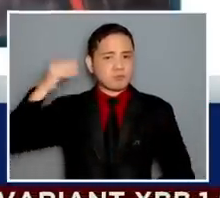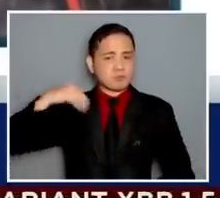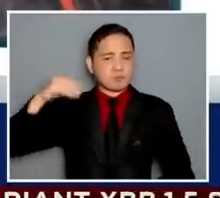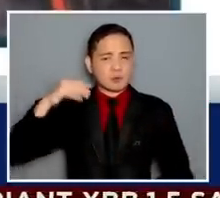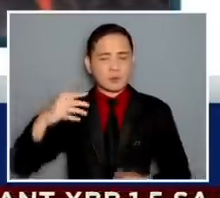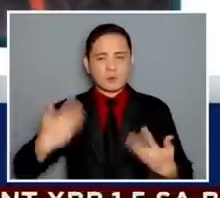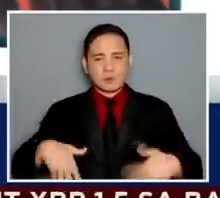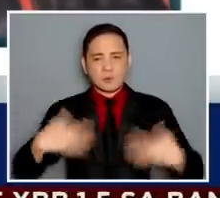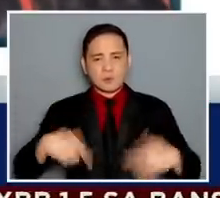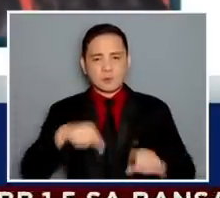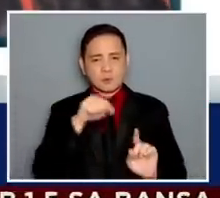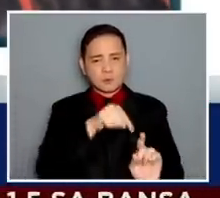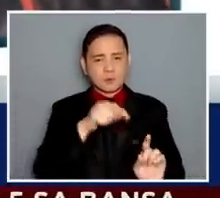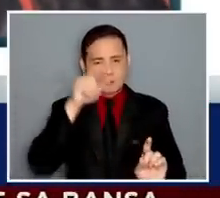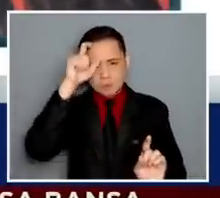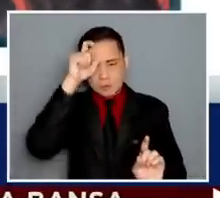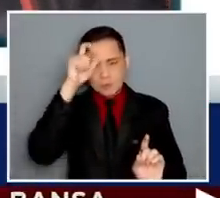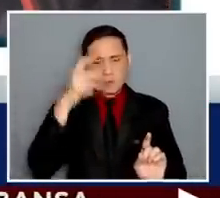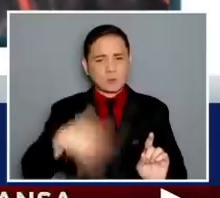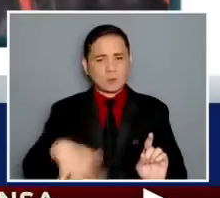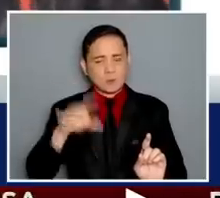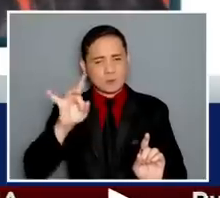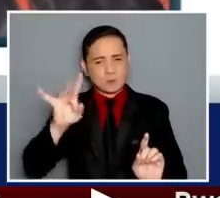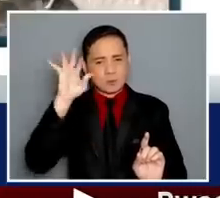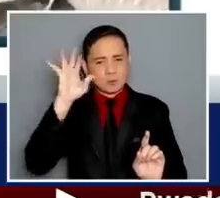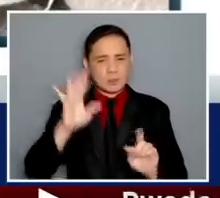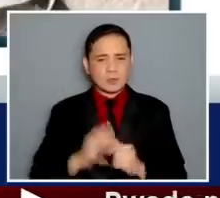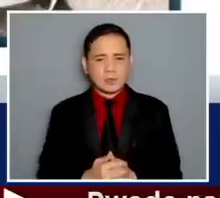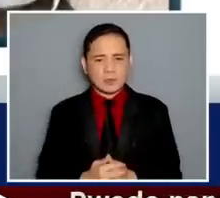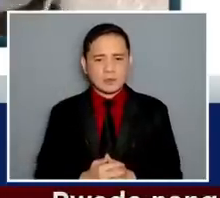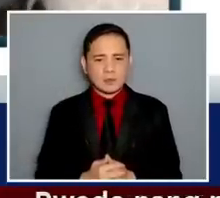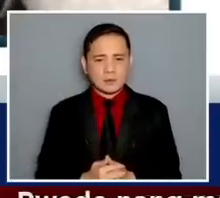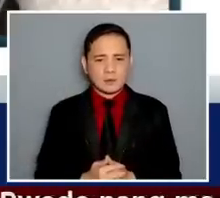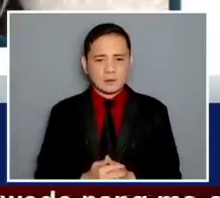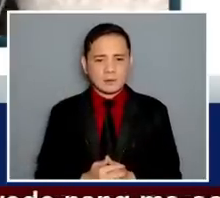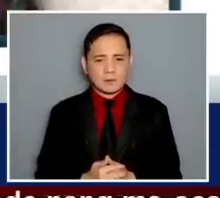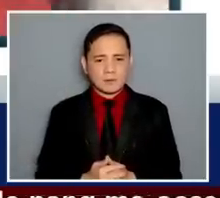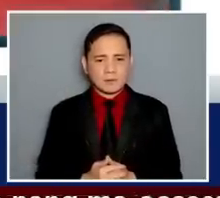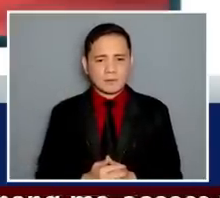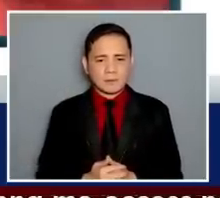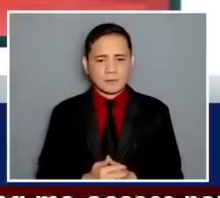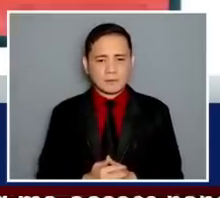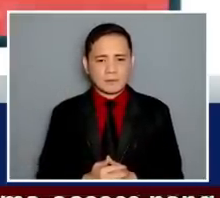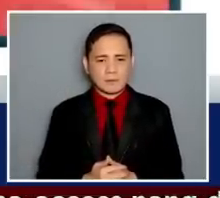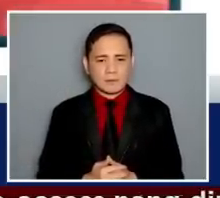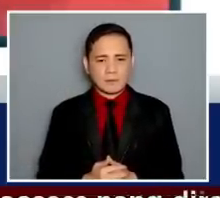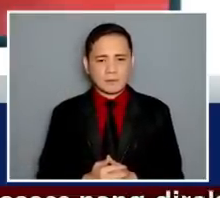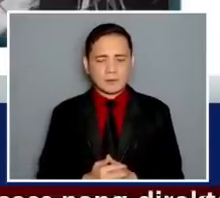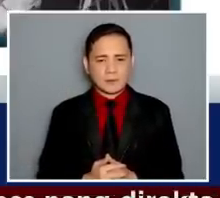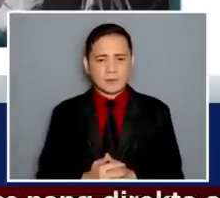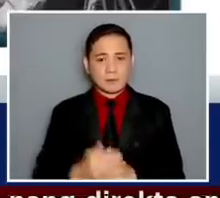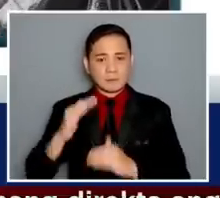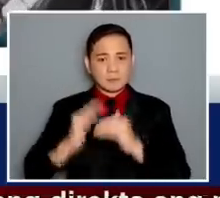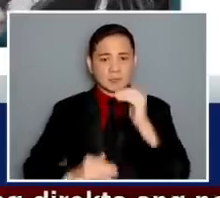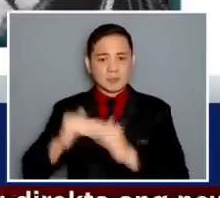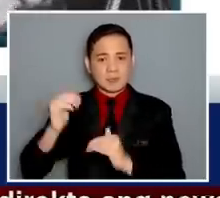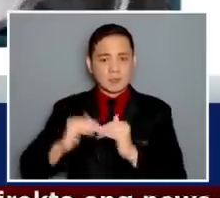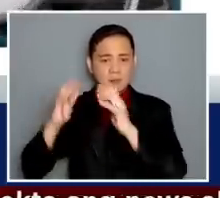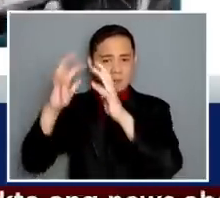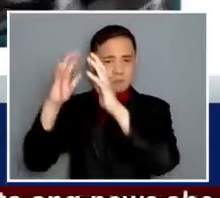Pilipinas. Pag may nag-cross sa building, usually 1 or 2 walang involved, tapos mga low-rise building.